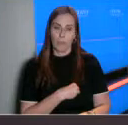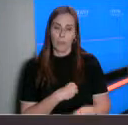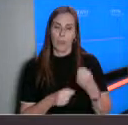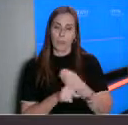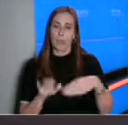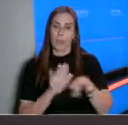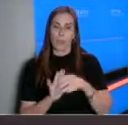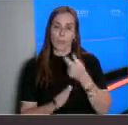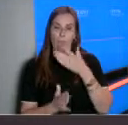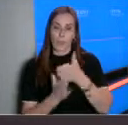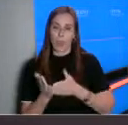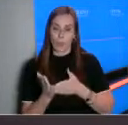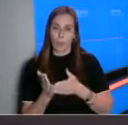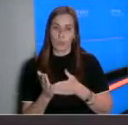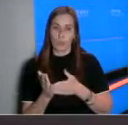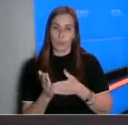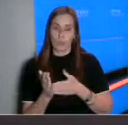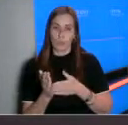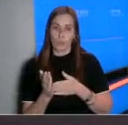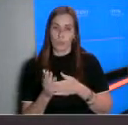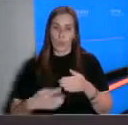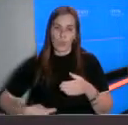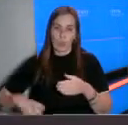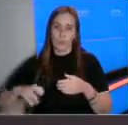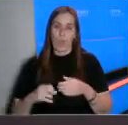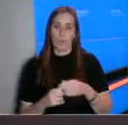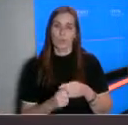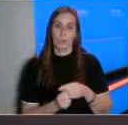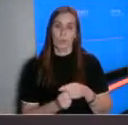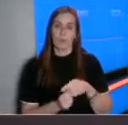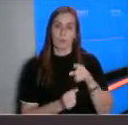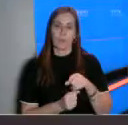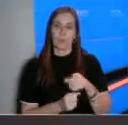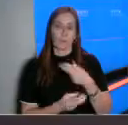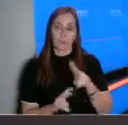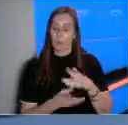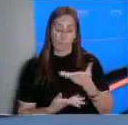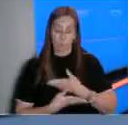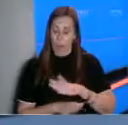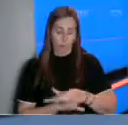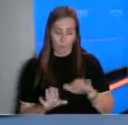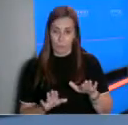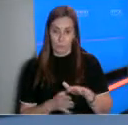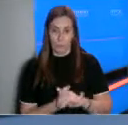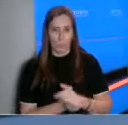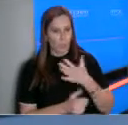להתנות מתן תרופה בניתוח של, בעשרה של איבר בריא, וזה בלתי נתפס. אני רוצה להבין משהו. סליחה,